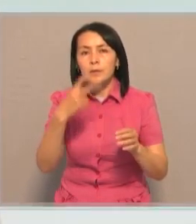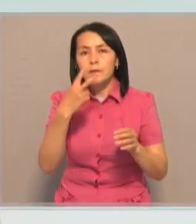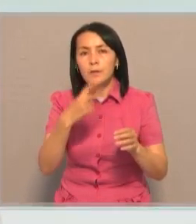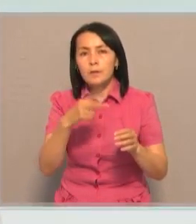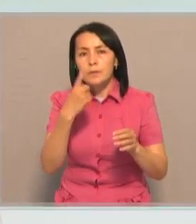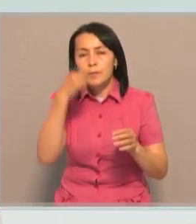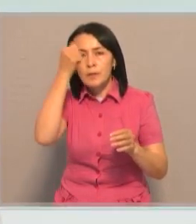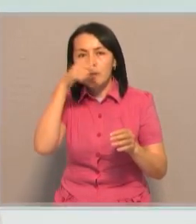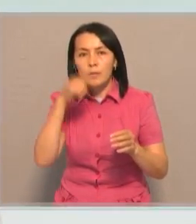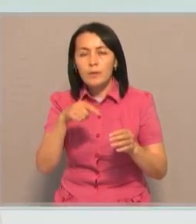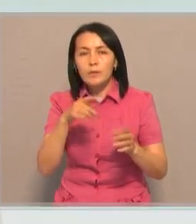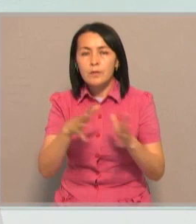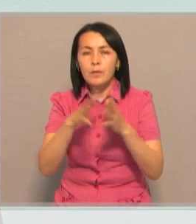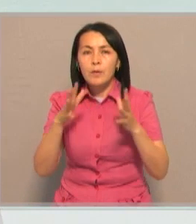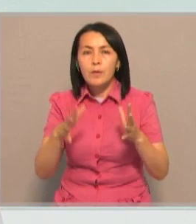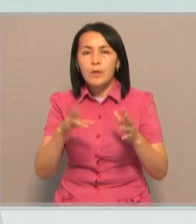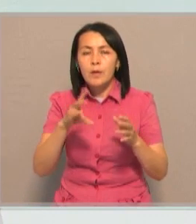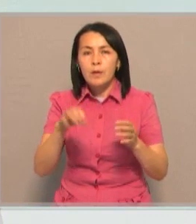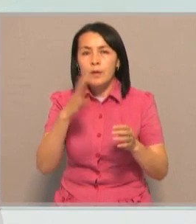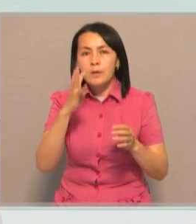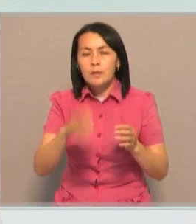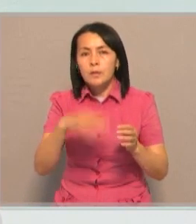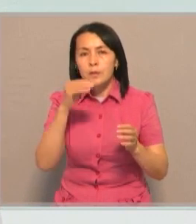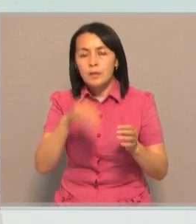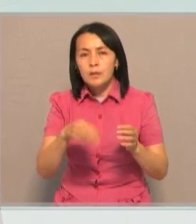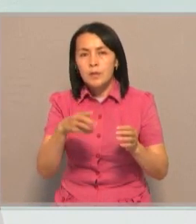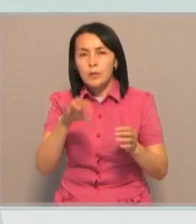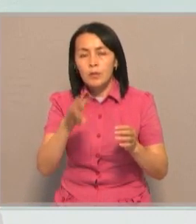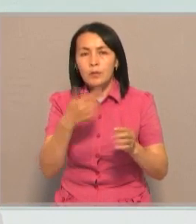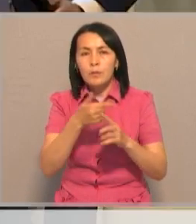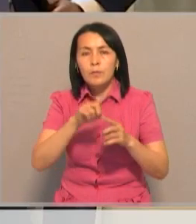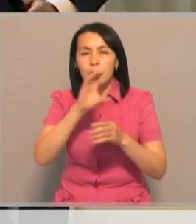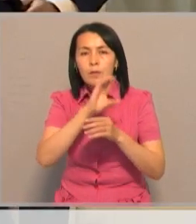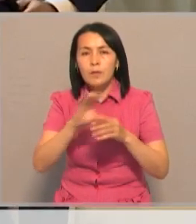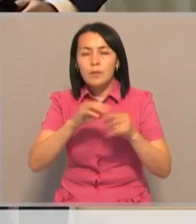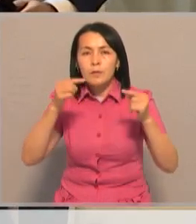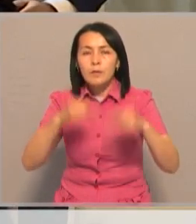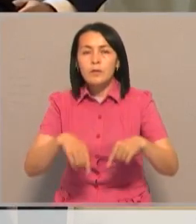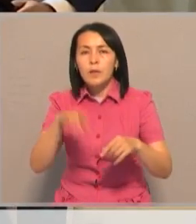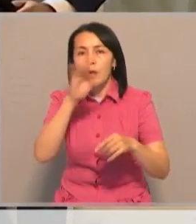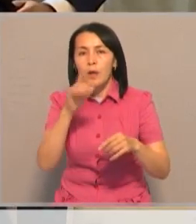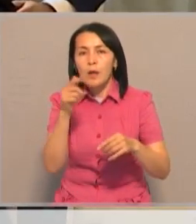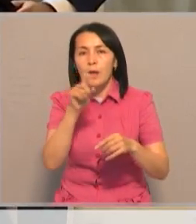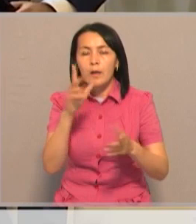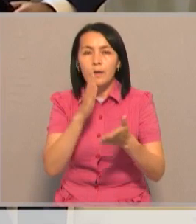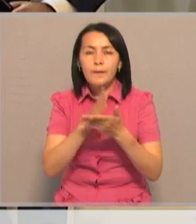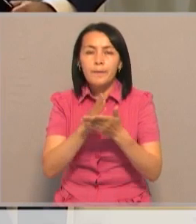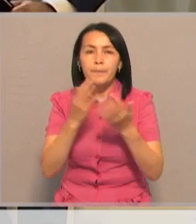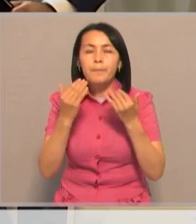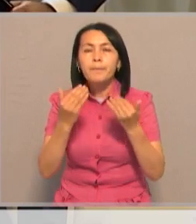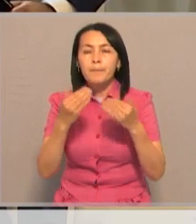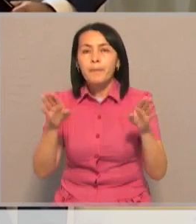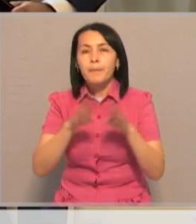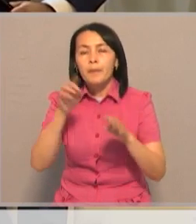2021 годом потребление увеличилось на 400 тысяч тонн. При этом производство сниженного нефтяного газа показывает отрицательную